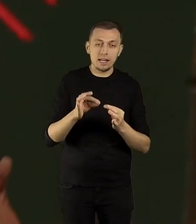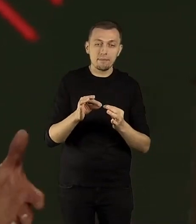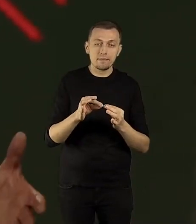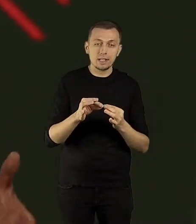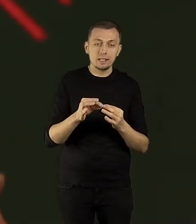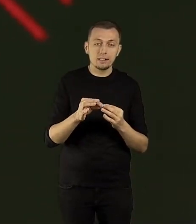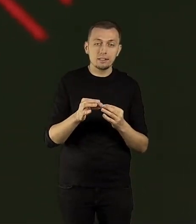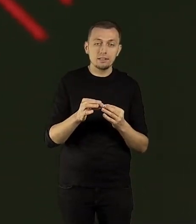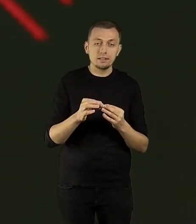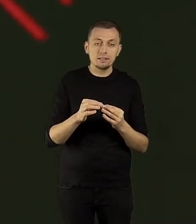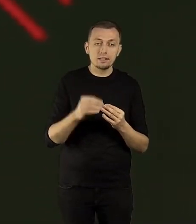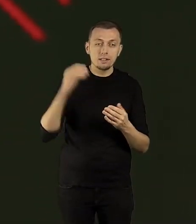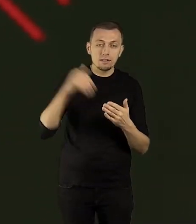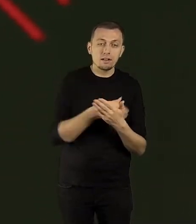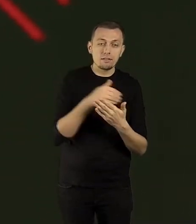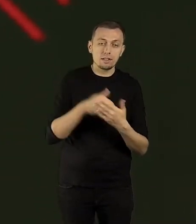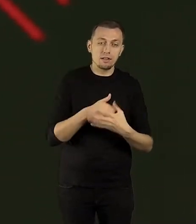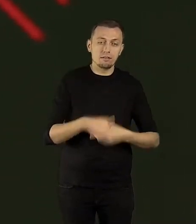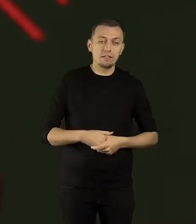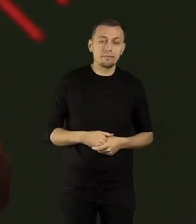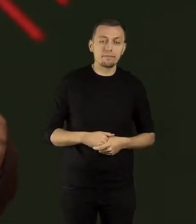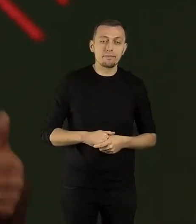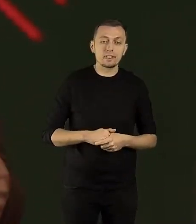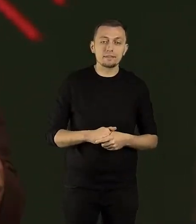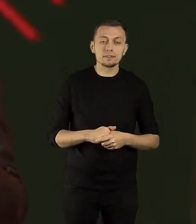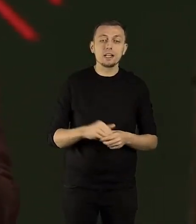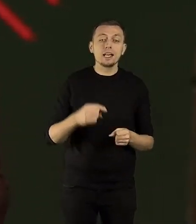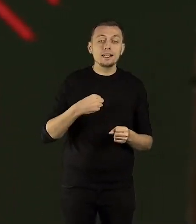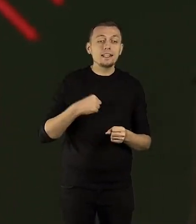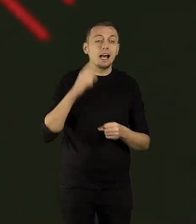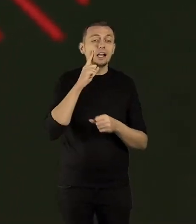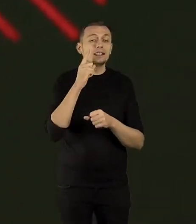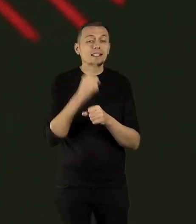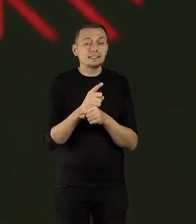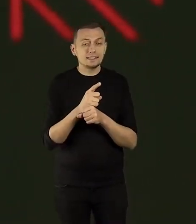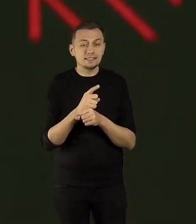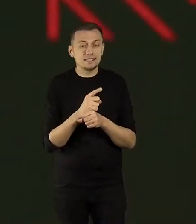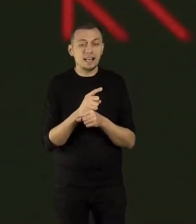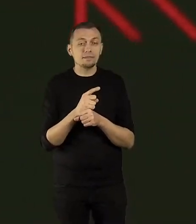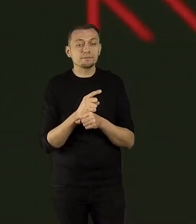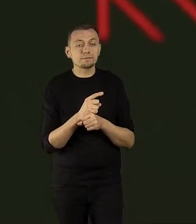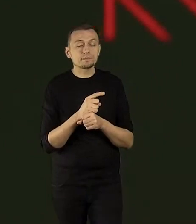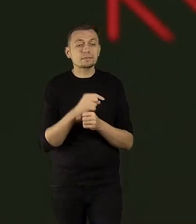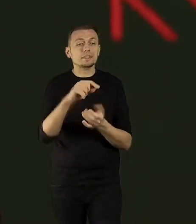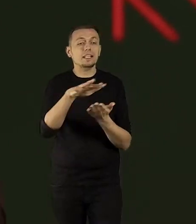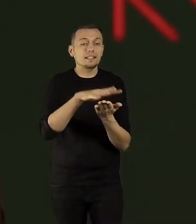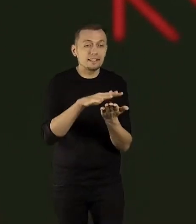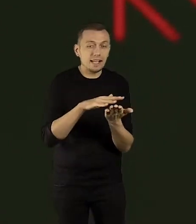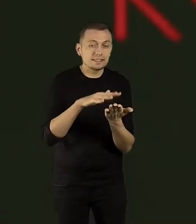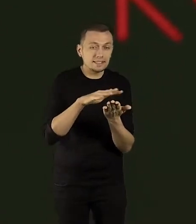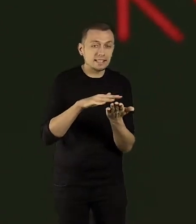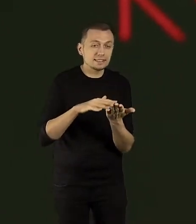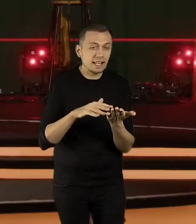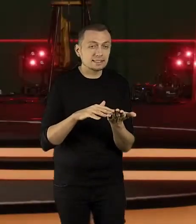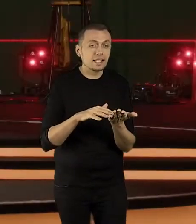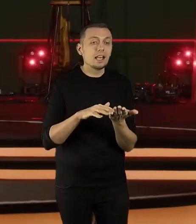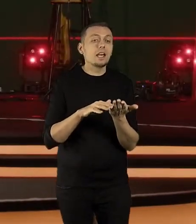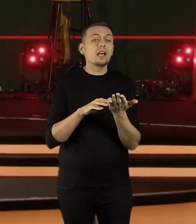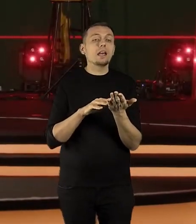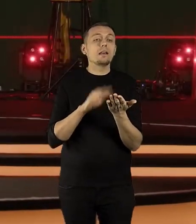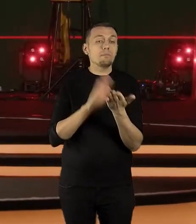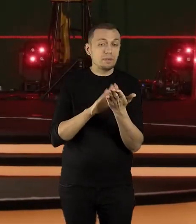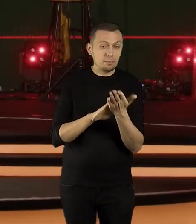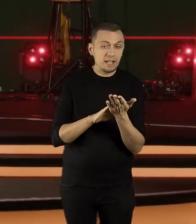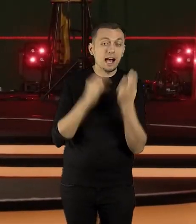ale ten tak bardzo znany tekst, szczególnie ważny w czasach Adwentu, nigdy